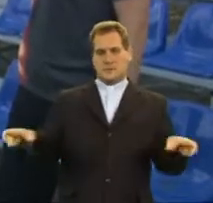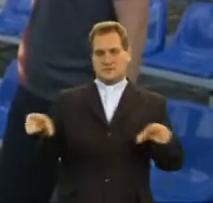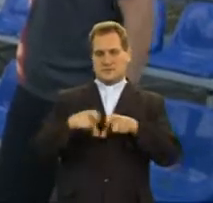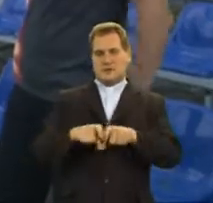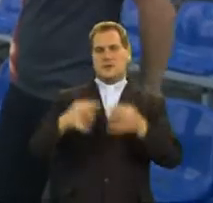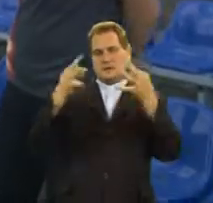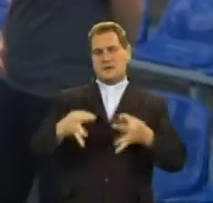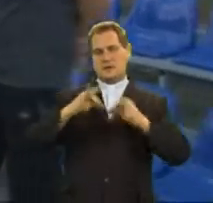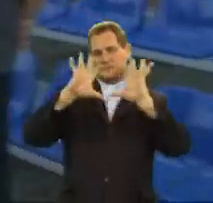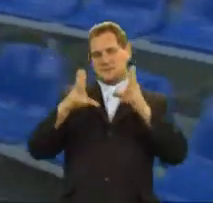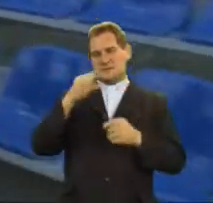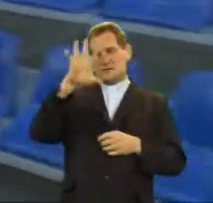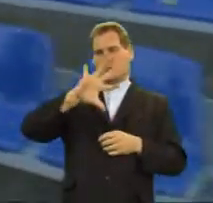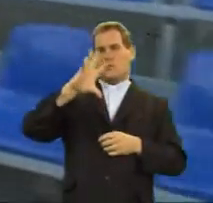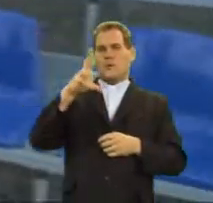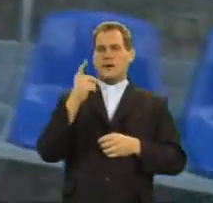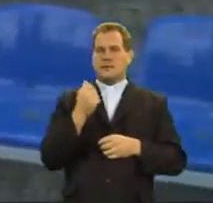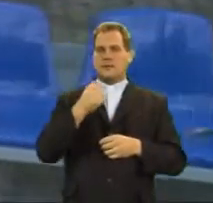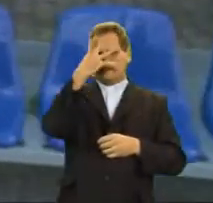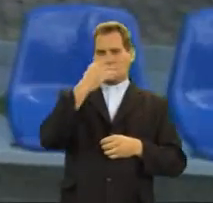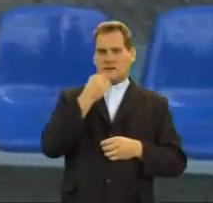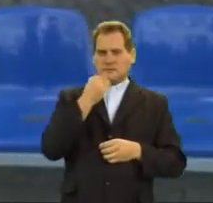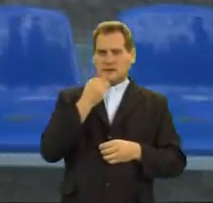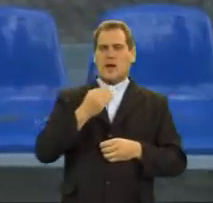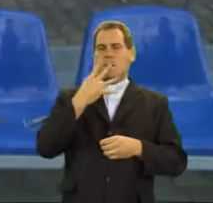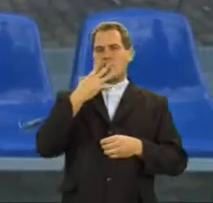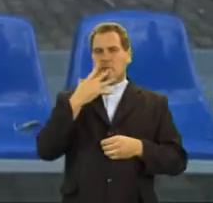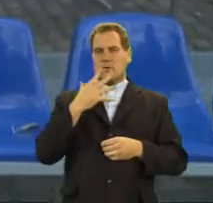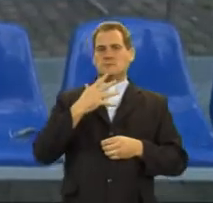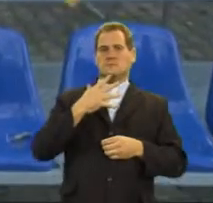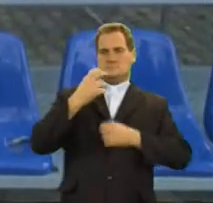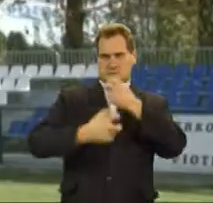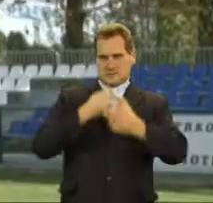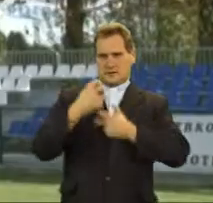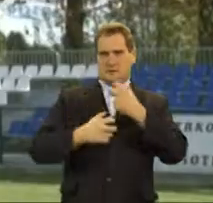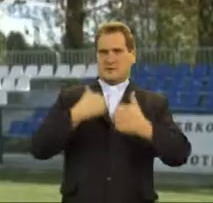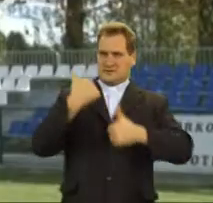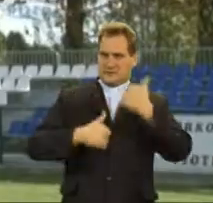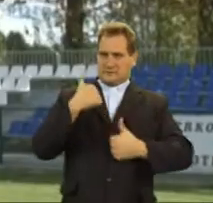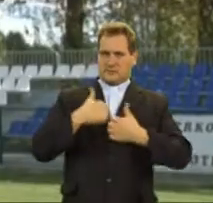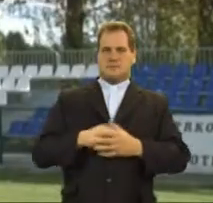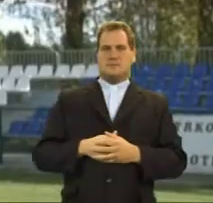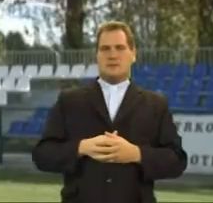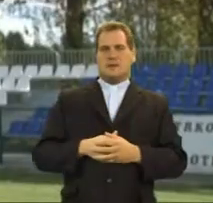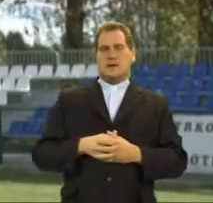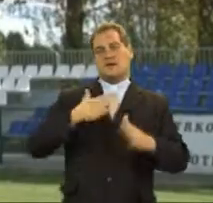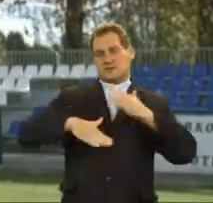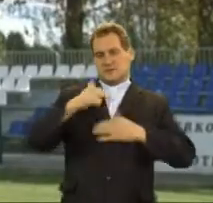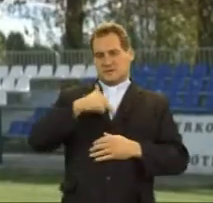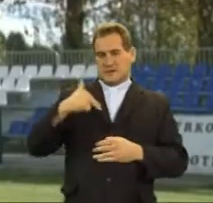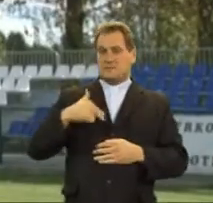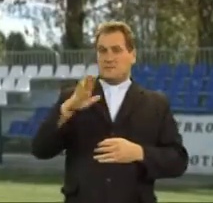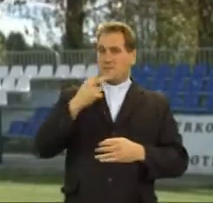prawdziwego zdarzenia, który należał się przede wszystkim kibicom, mówią działacze i zawodnicy. Nas to szczególnie cieszy, bo widzimy